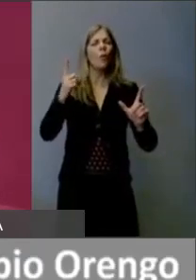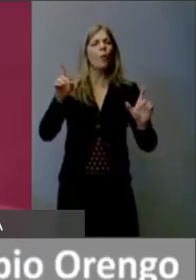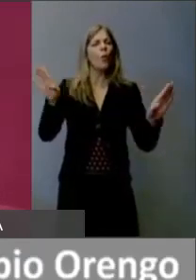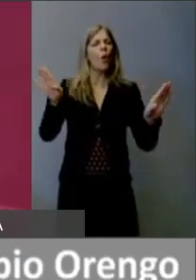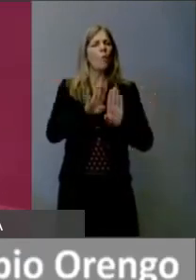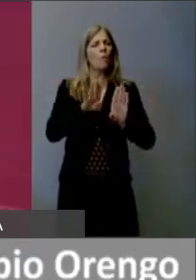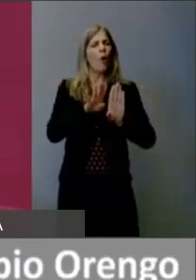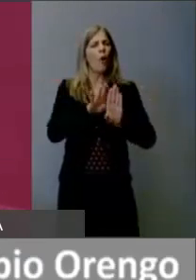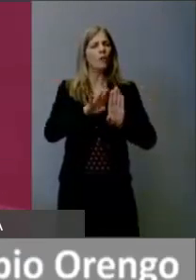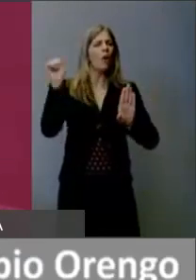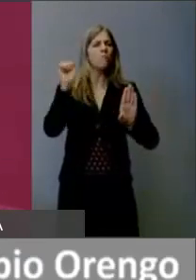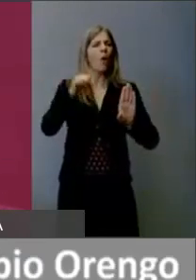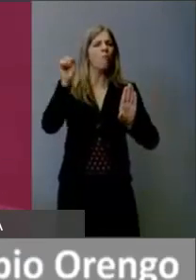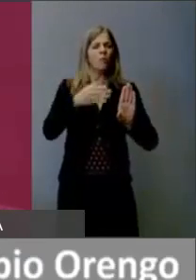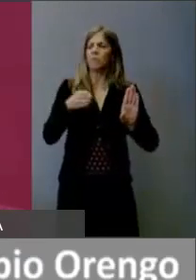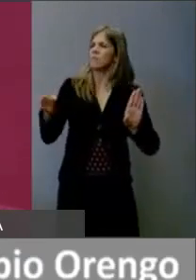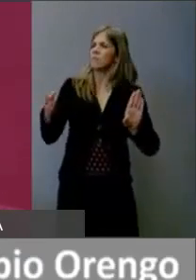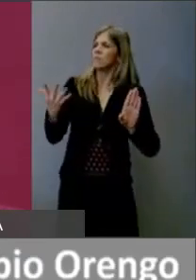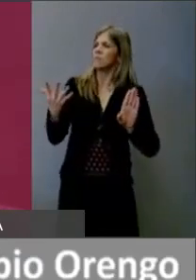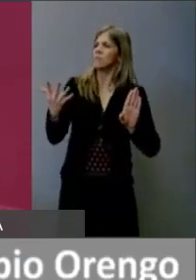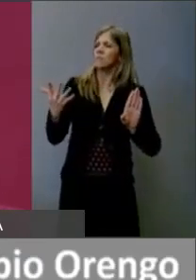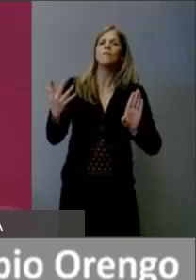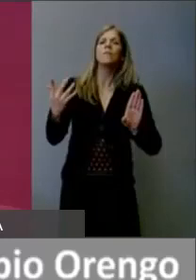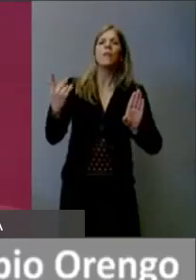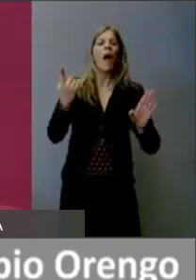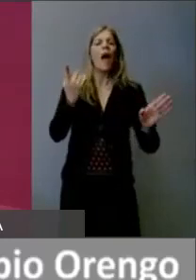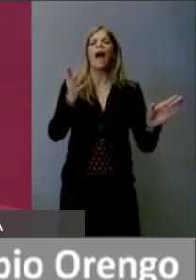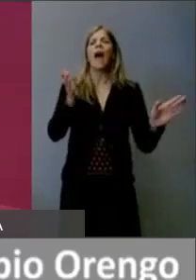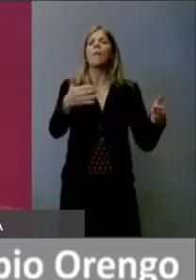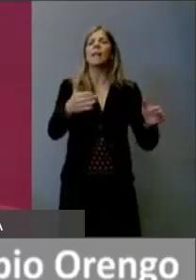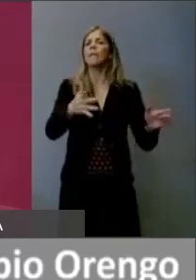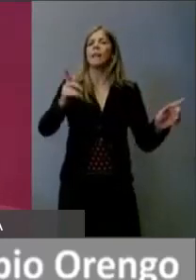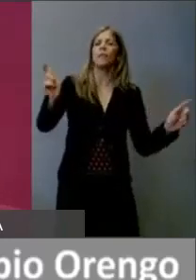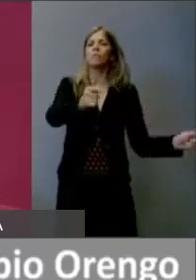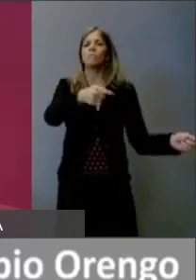abbiamo deciso di espropriare il tuo appartamento, la cifra è questa.